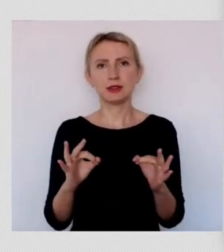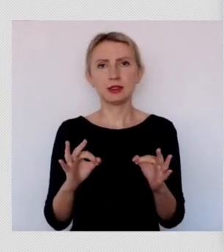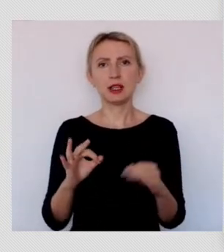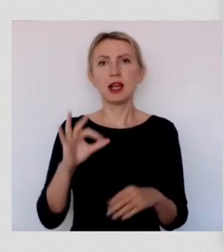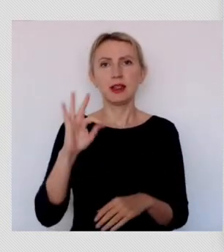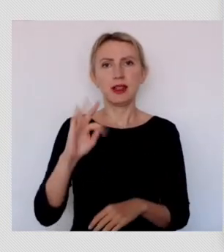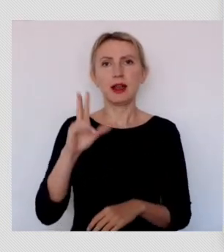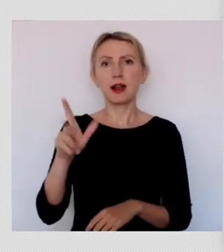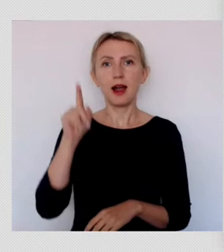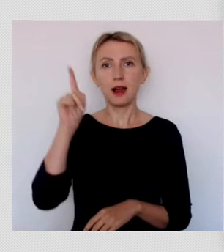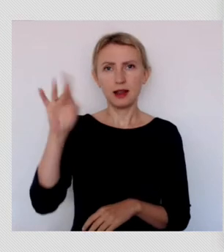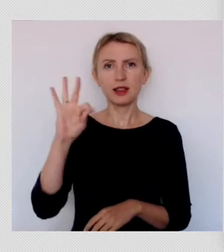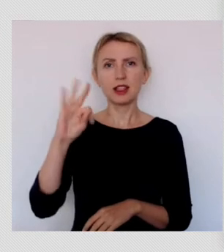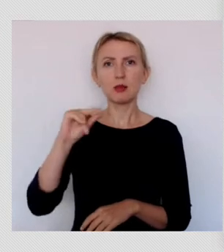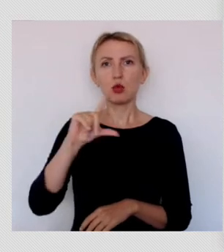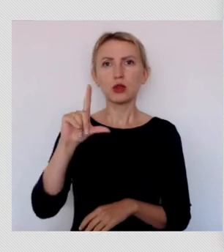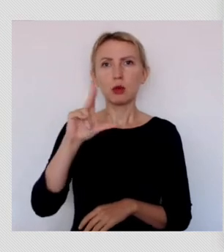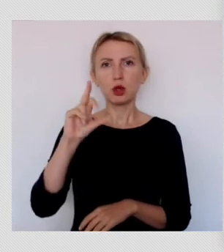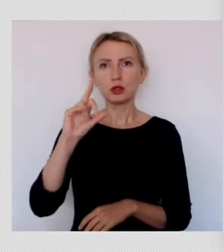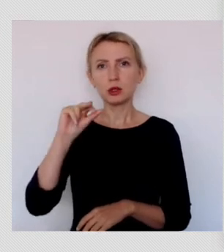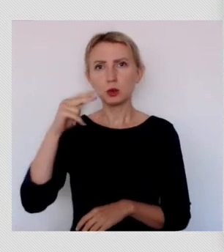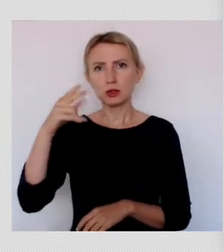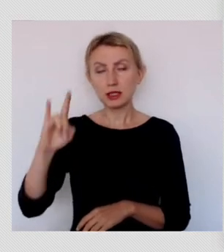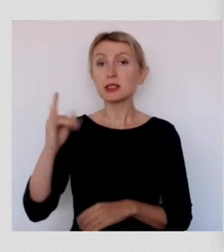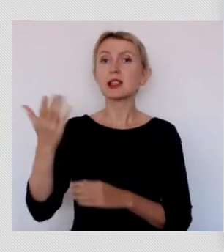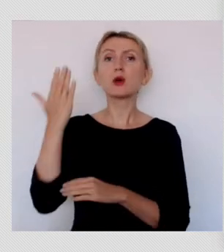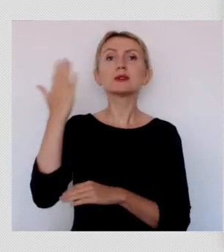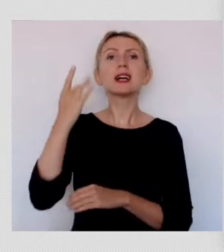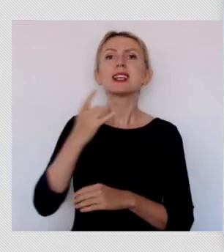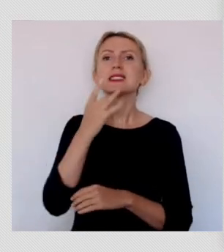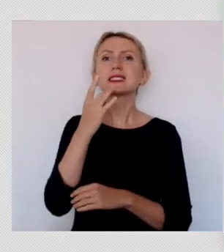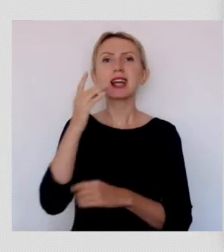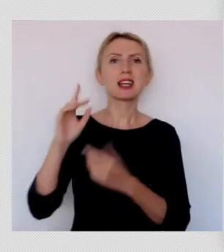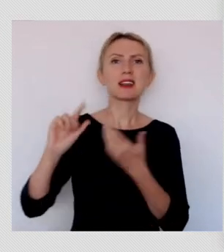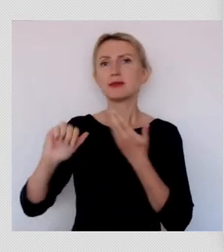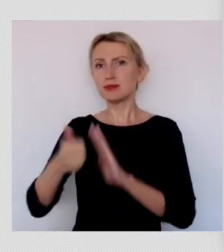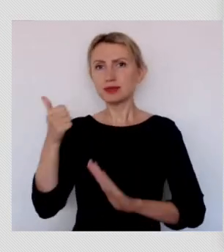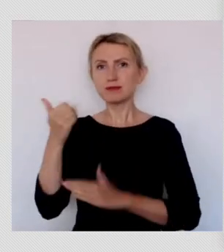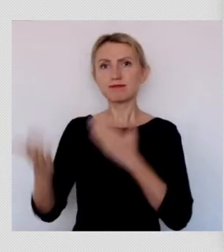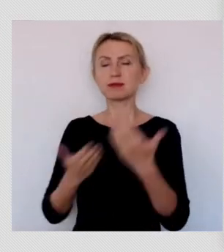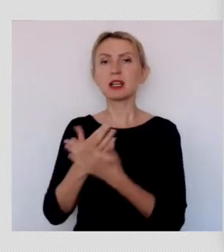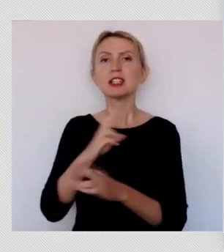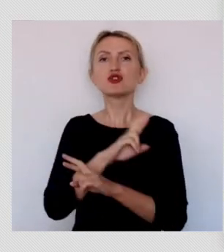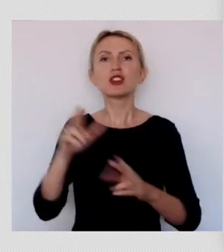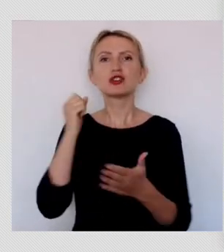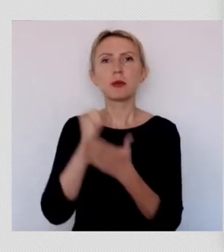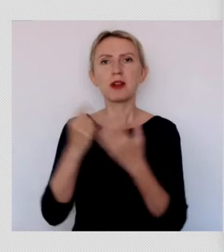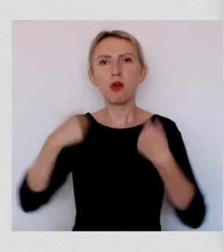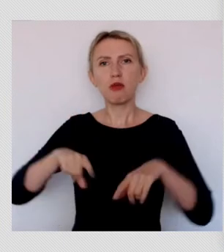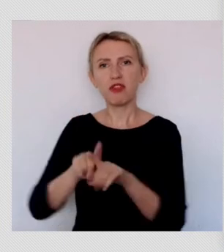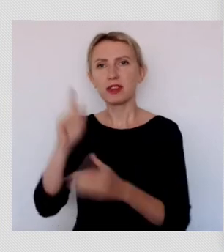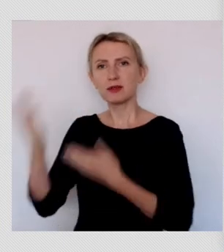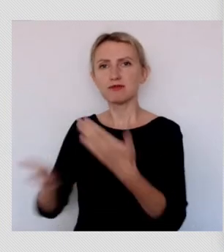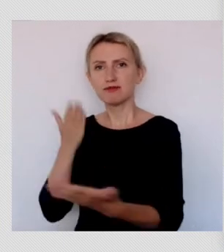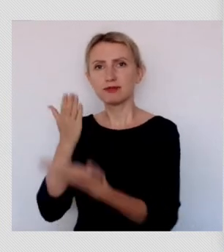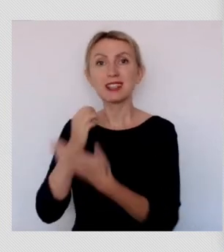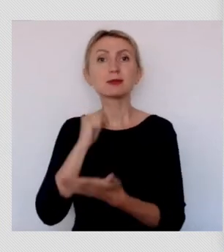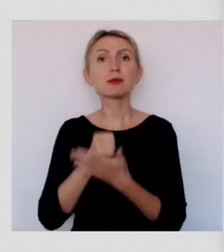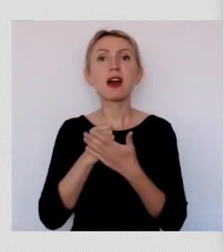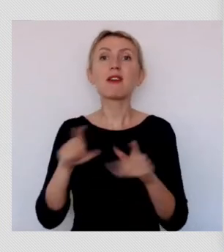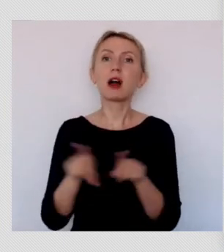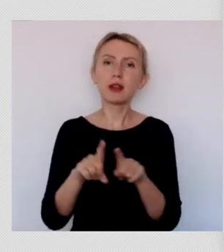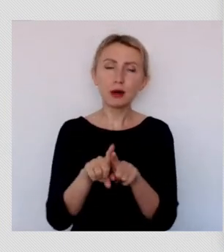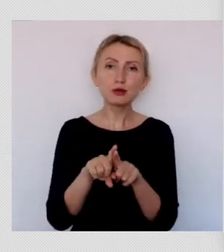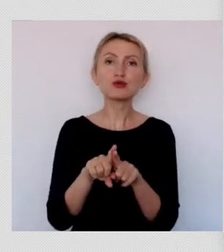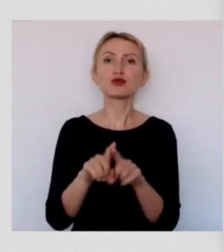Konstytucyjnym, na ostatnia skarga nadzwyczajna, którą wniósł Rzecznik Praw Obywatelskich, a szczególnie te sprawy, które